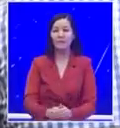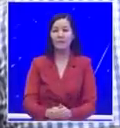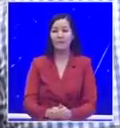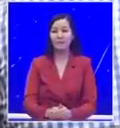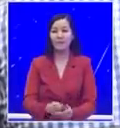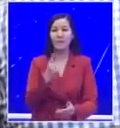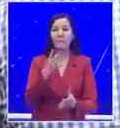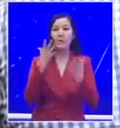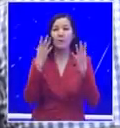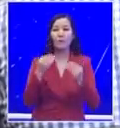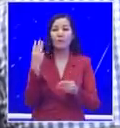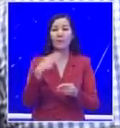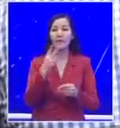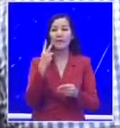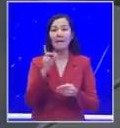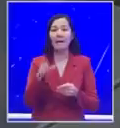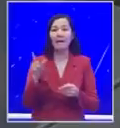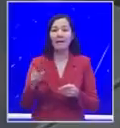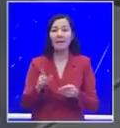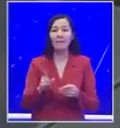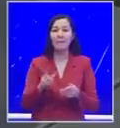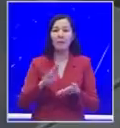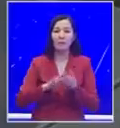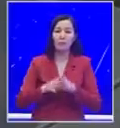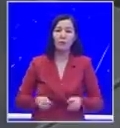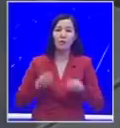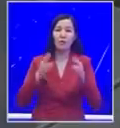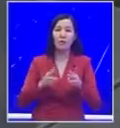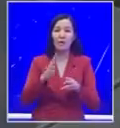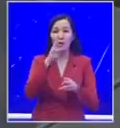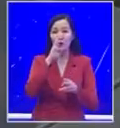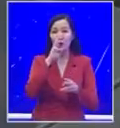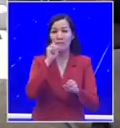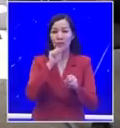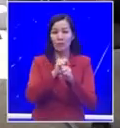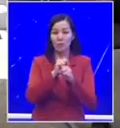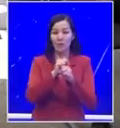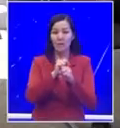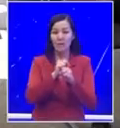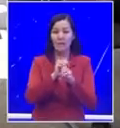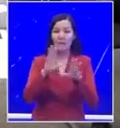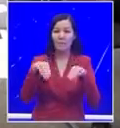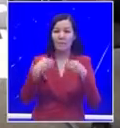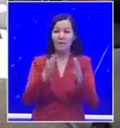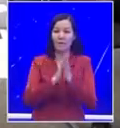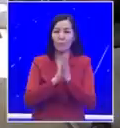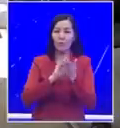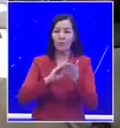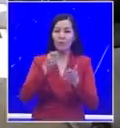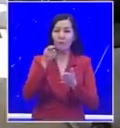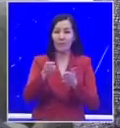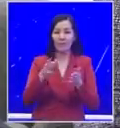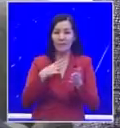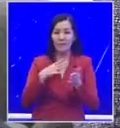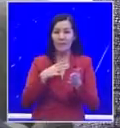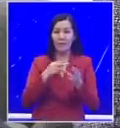Бір тәулікте 42 адам облысымызда төтенше жағдай кезінде табысынан айырылғандарға берілетін төлемге өтініш берген. Осы мәселеге